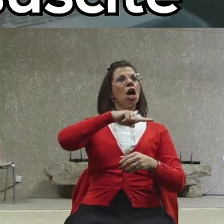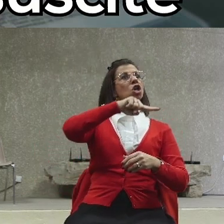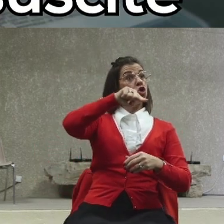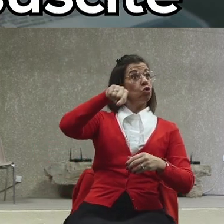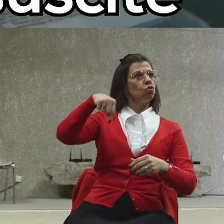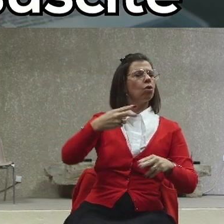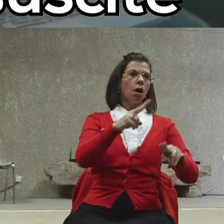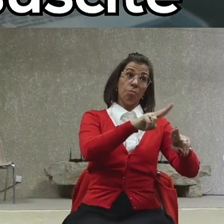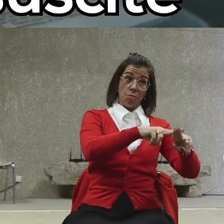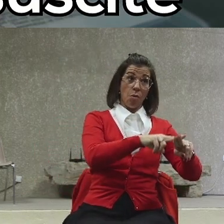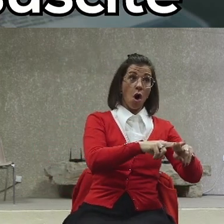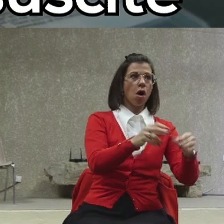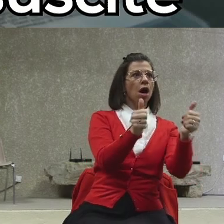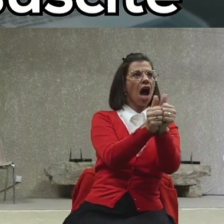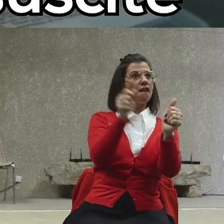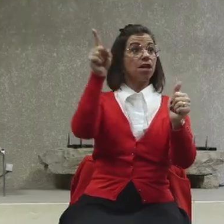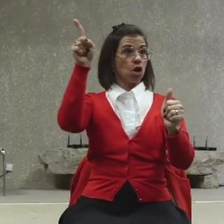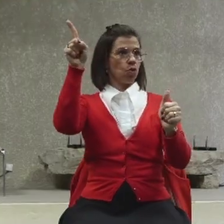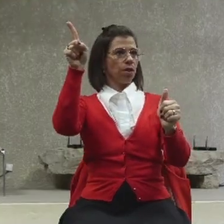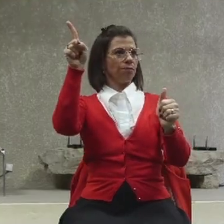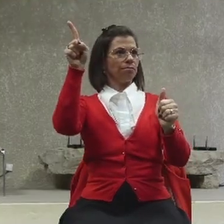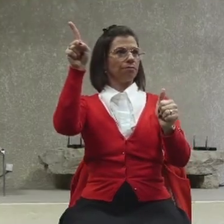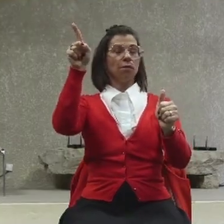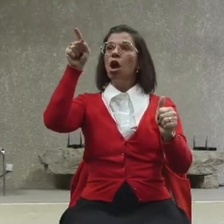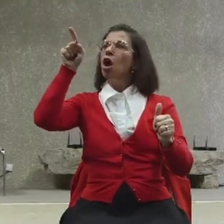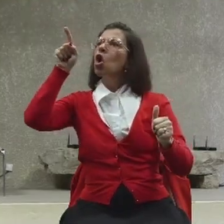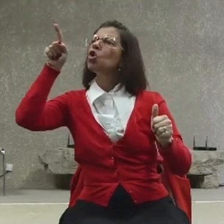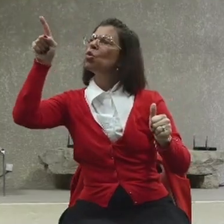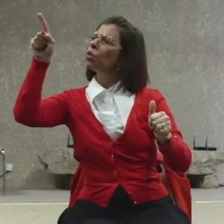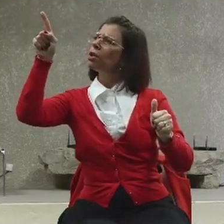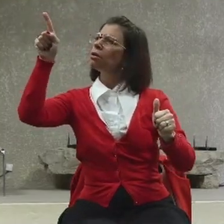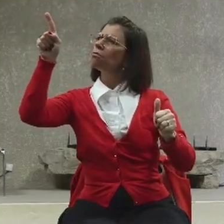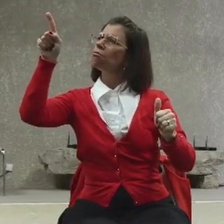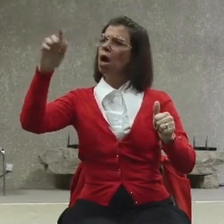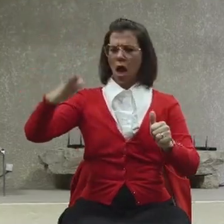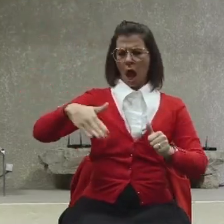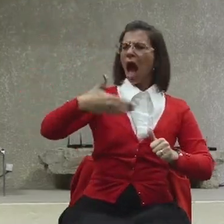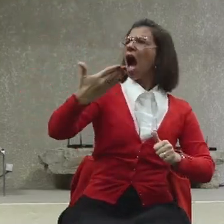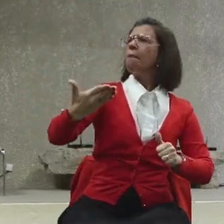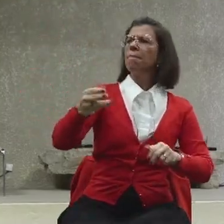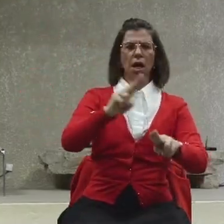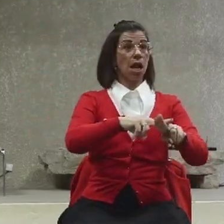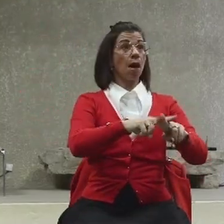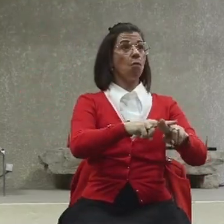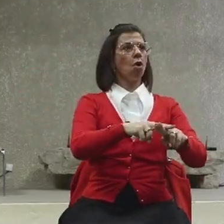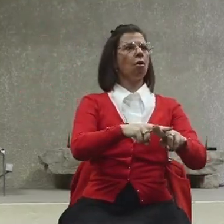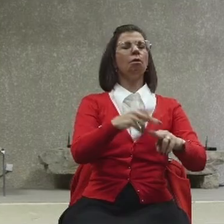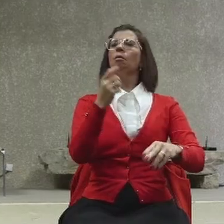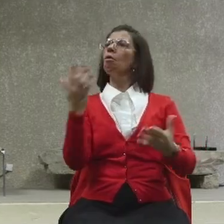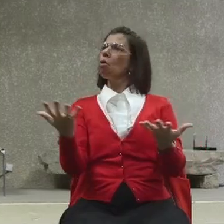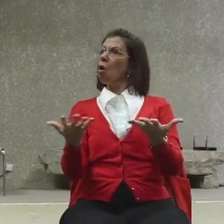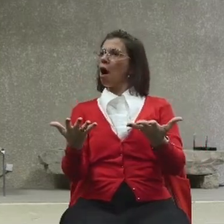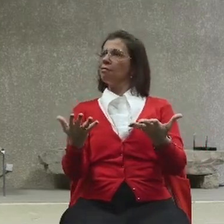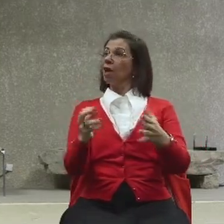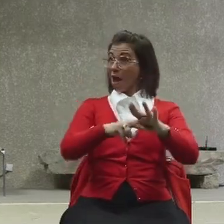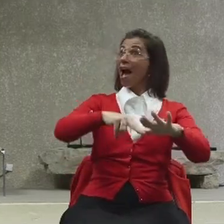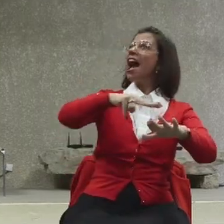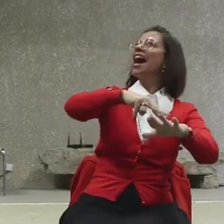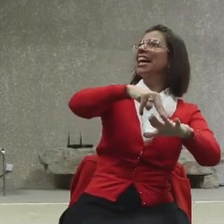morts avec Jésus. Mais Colossiens, mais un autre fait que nous